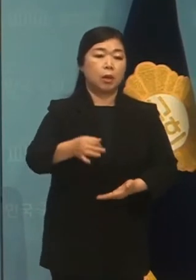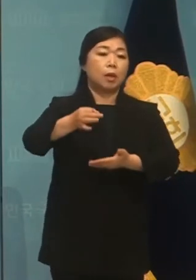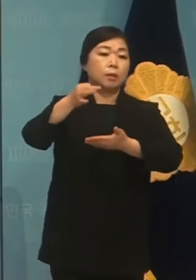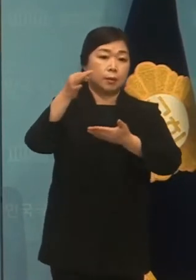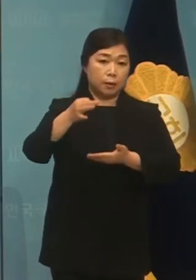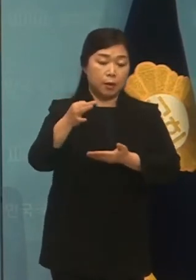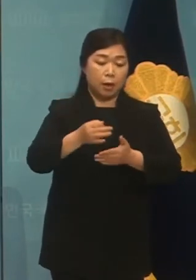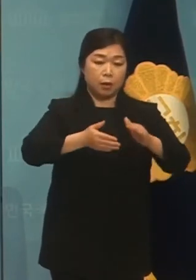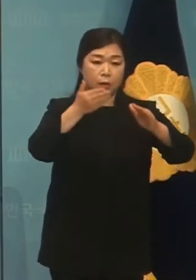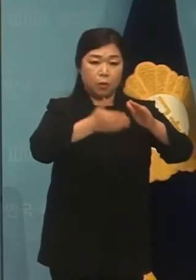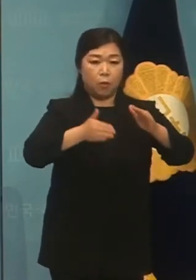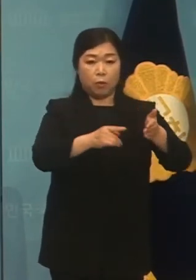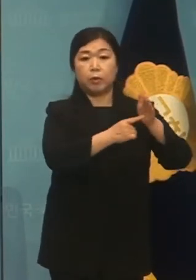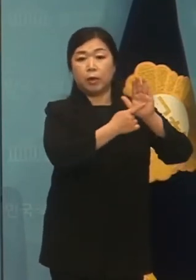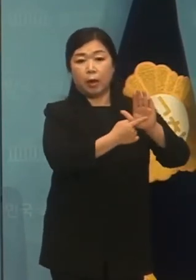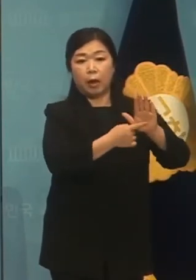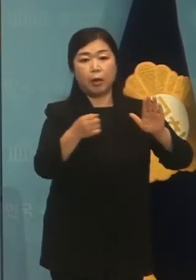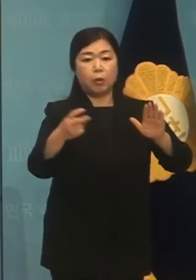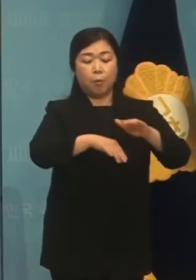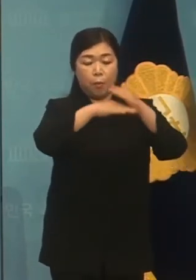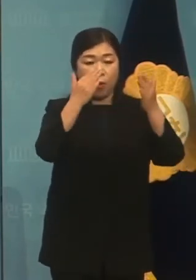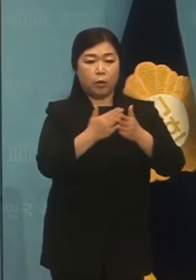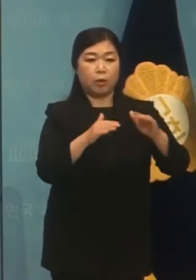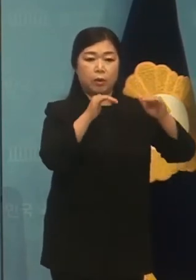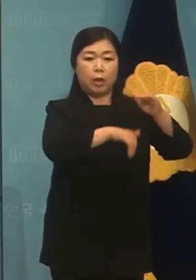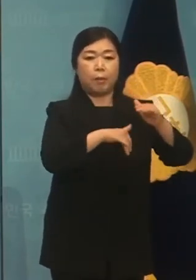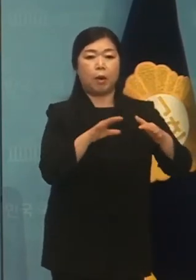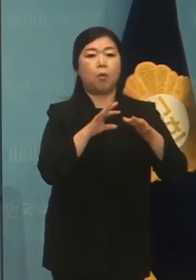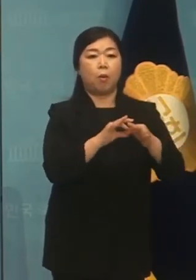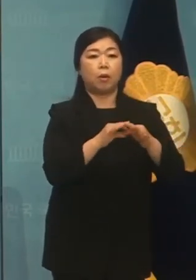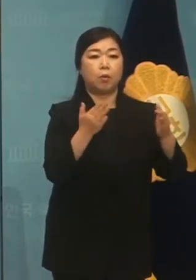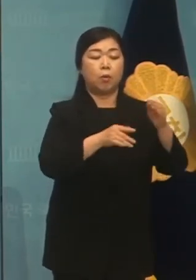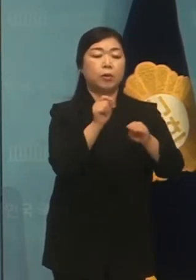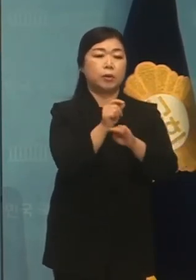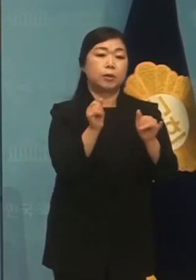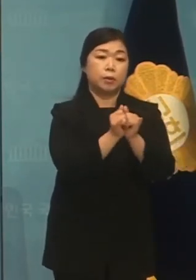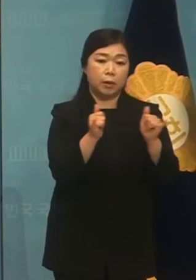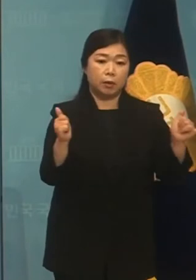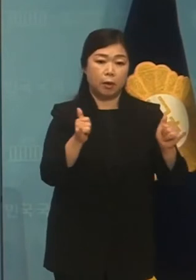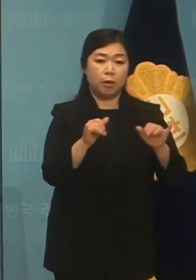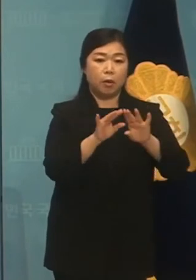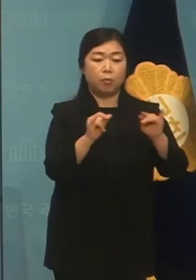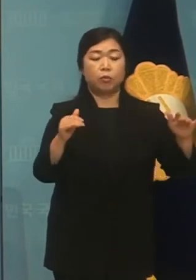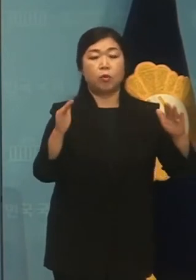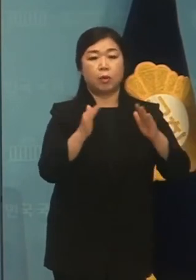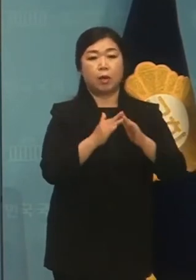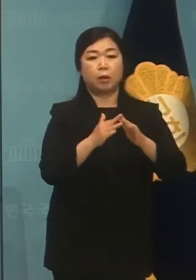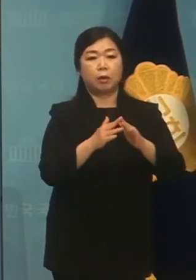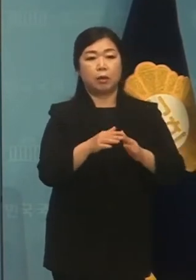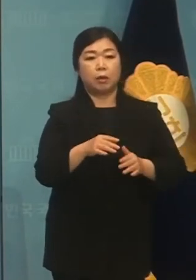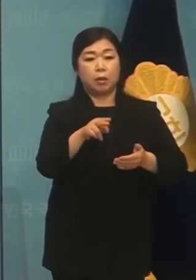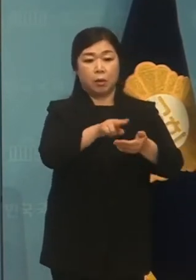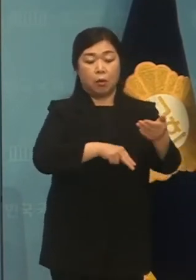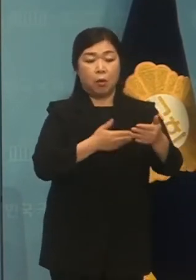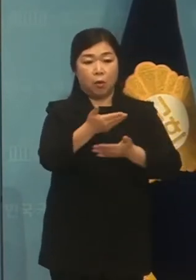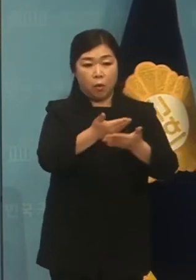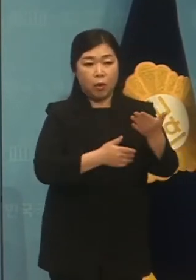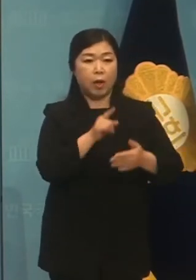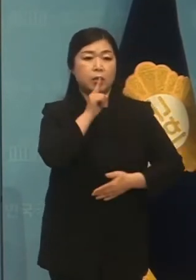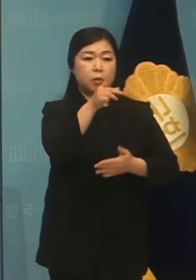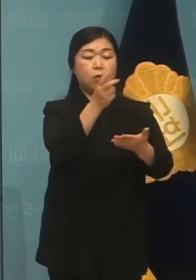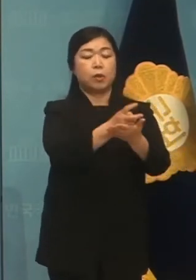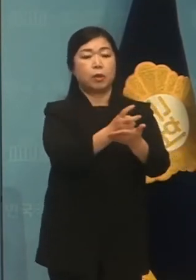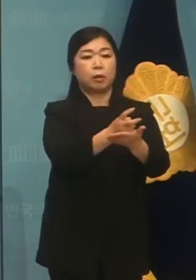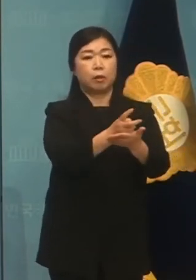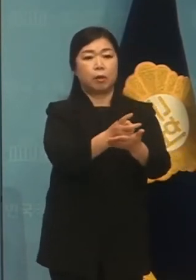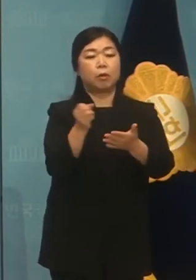재산 공개와 모든 개발 관련 공직자들의 부동산 거래 신고제 이 부분에 도입을